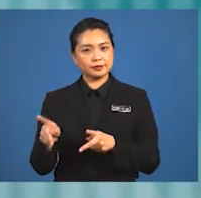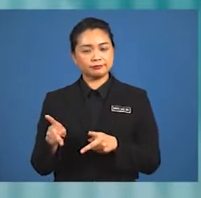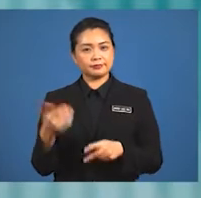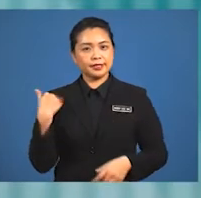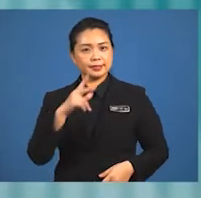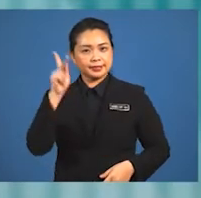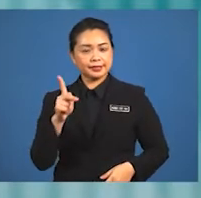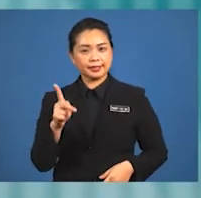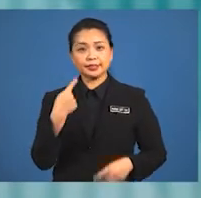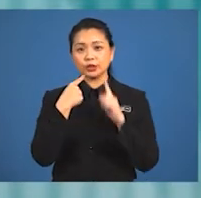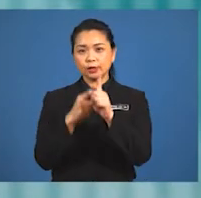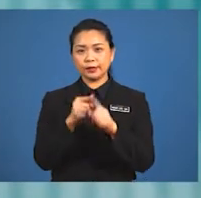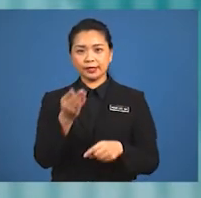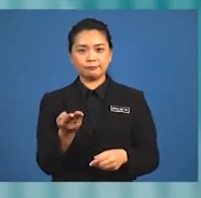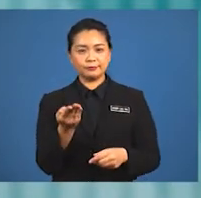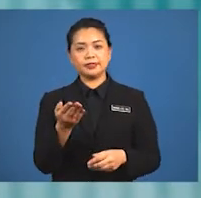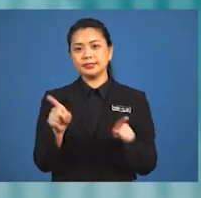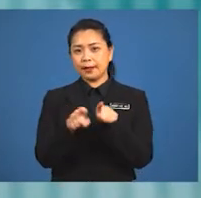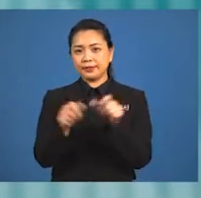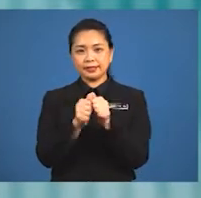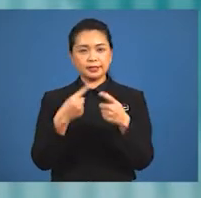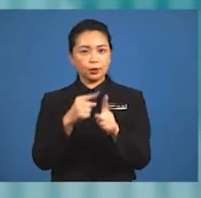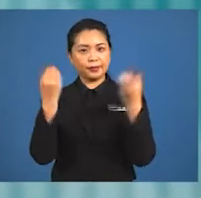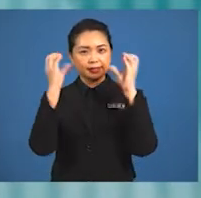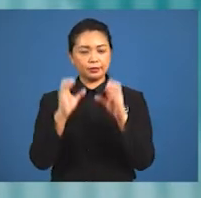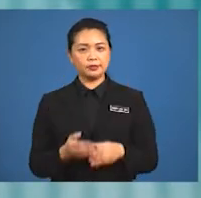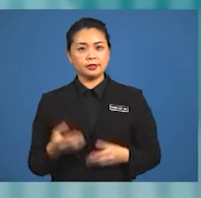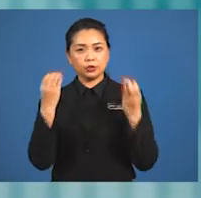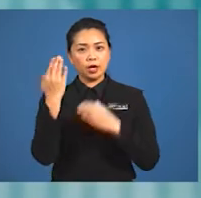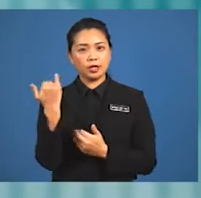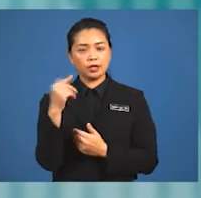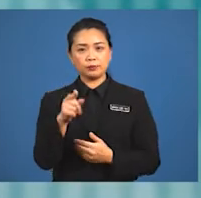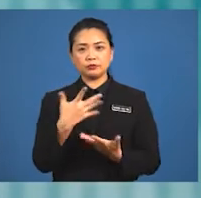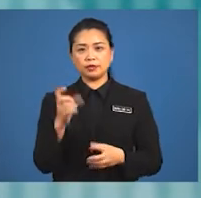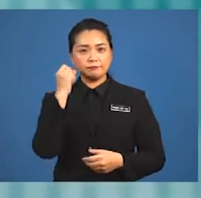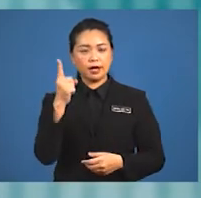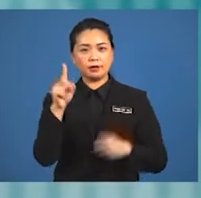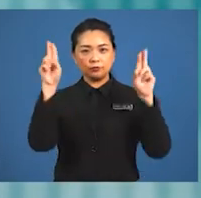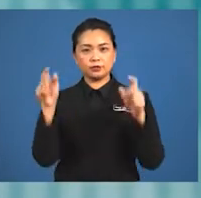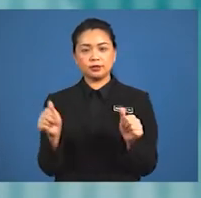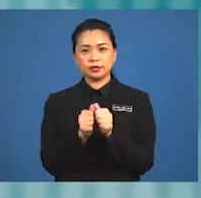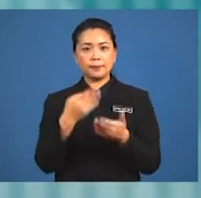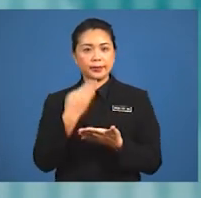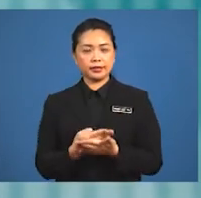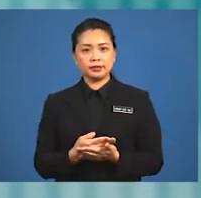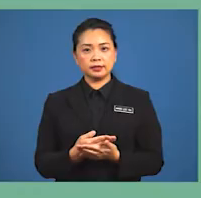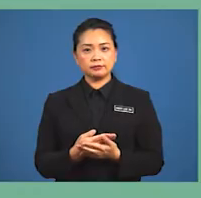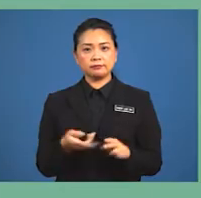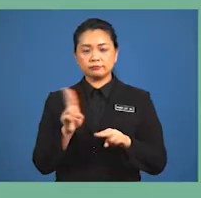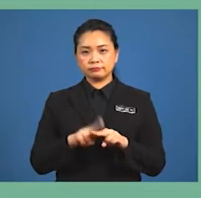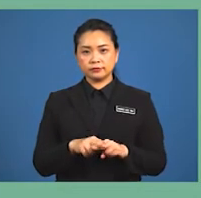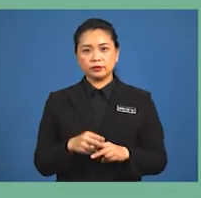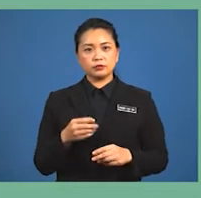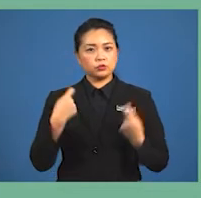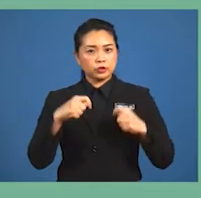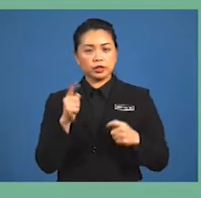Pelajar-pelajar, adakah jawapan kamu sama dengan jawapan saya? Saya harap kamu telah faham topik ini dengan baik. Sebagai tambahan,